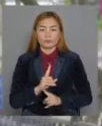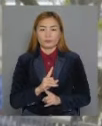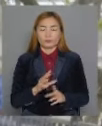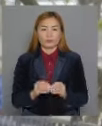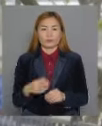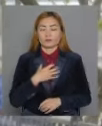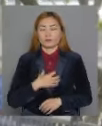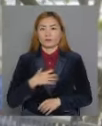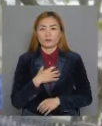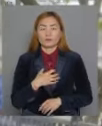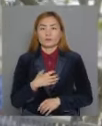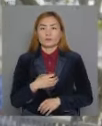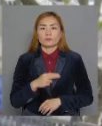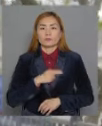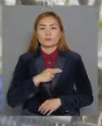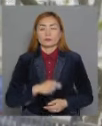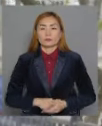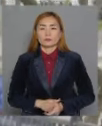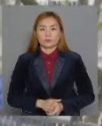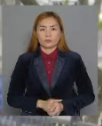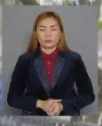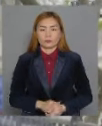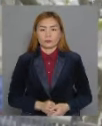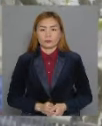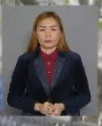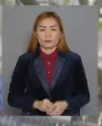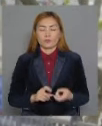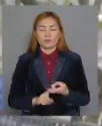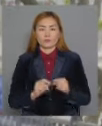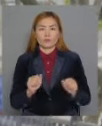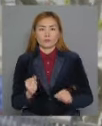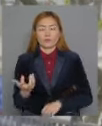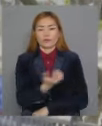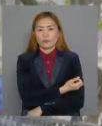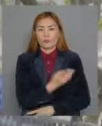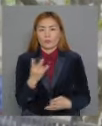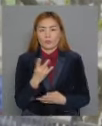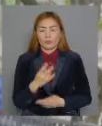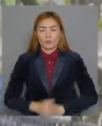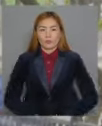ең маңызды күрестің бірі ол иммунопрофилактика болып табылады.